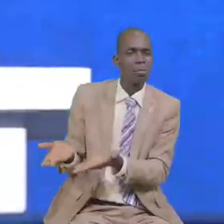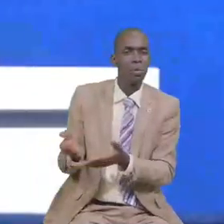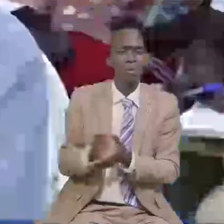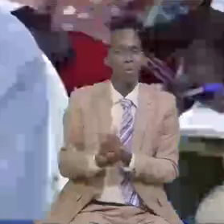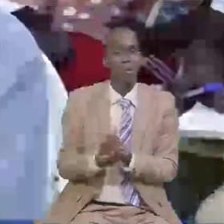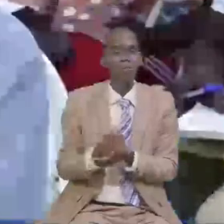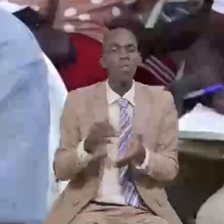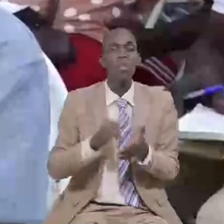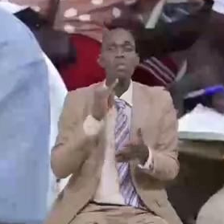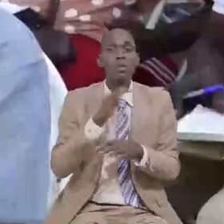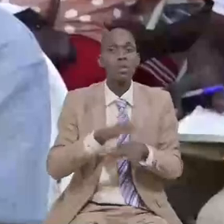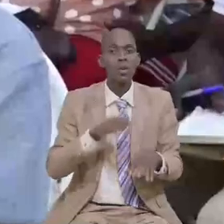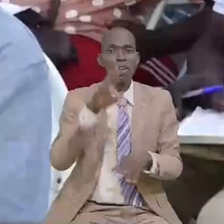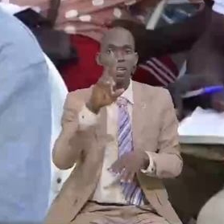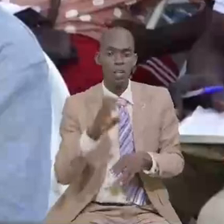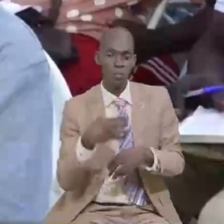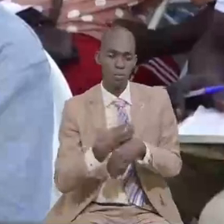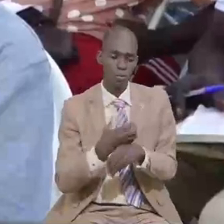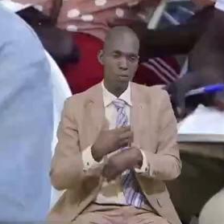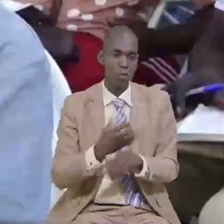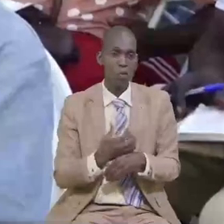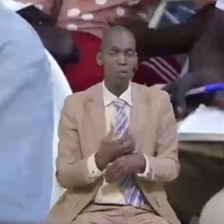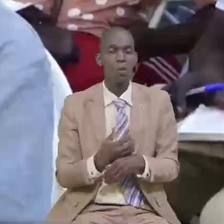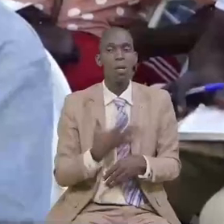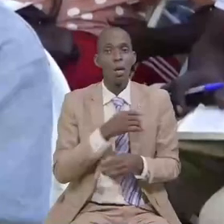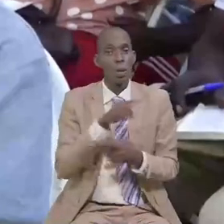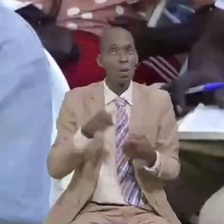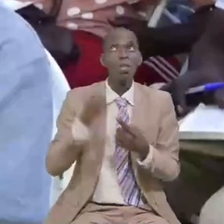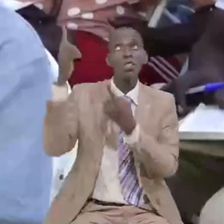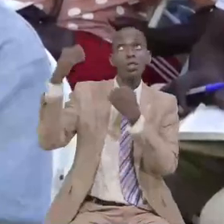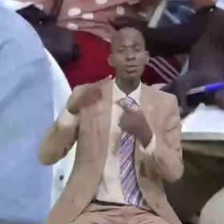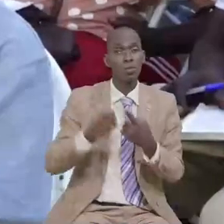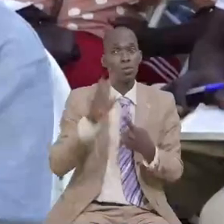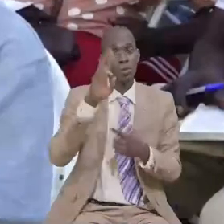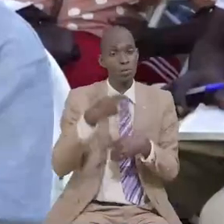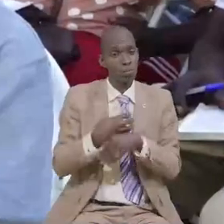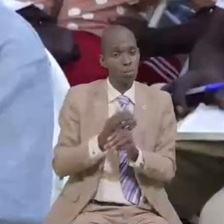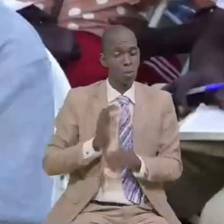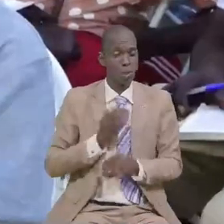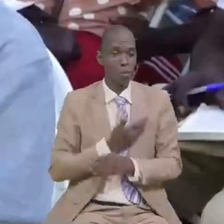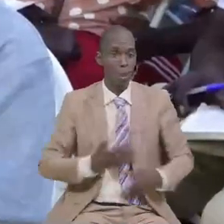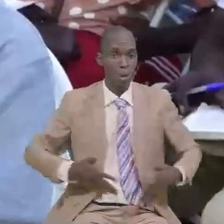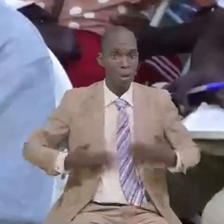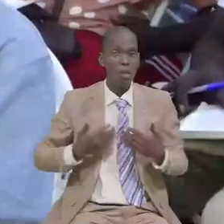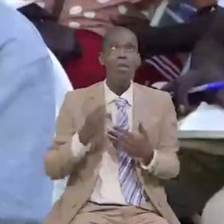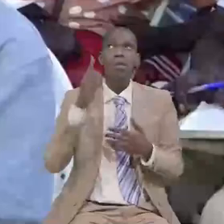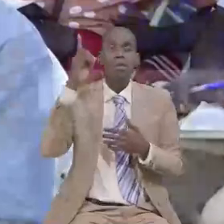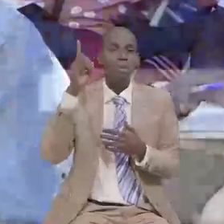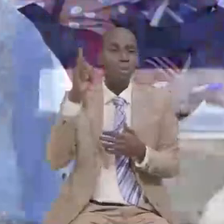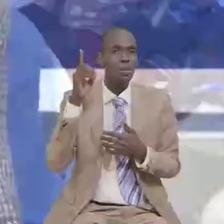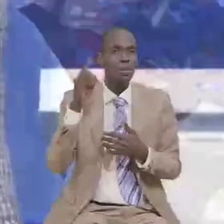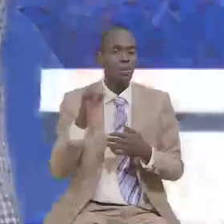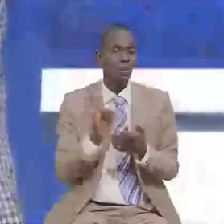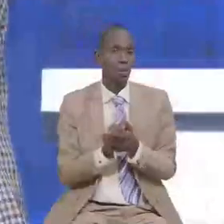se passe ici? C'est la construction. Quand Jésus vient construire notre vie,